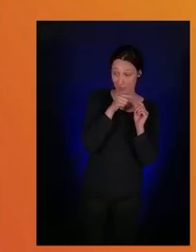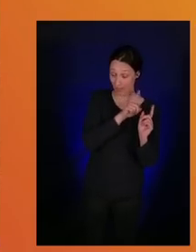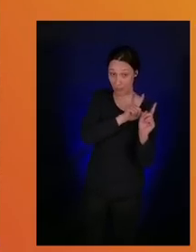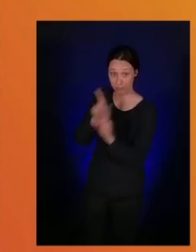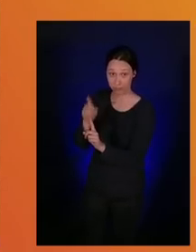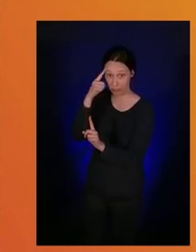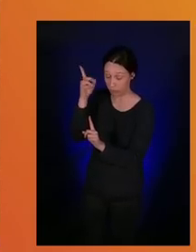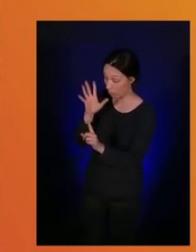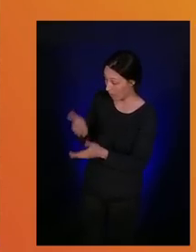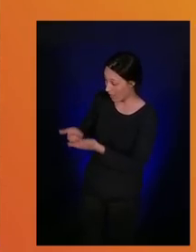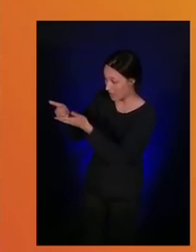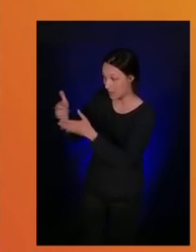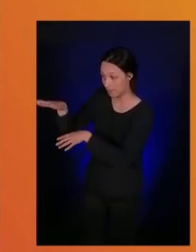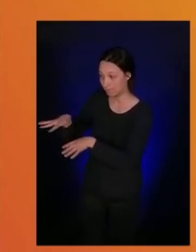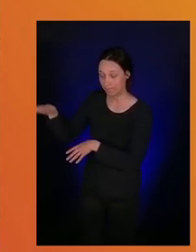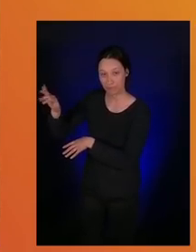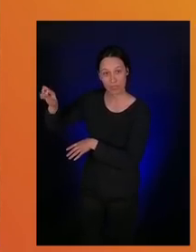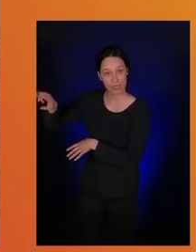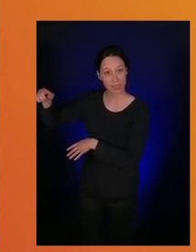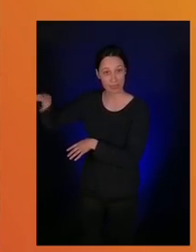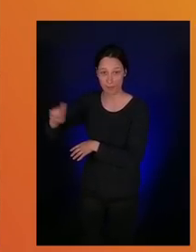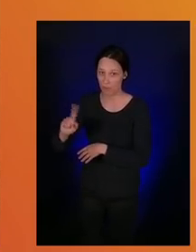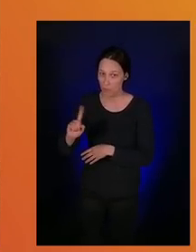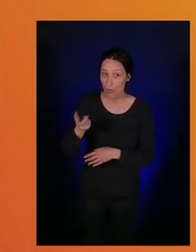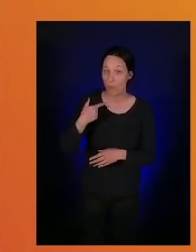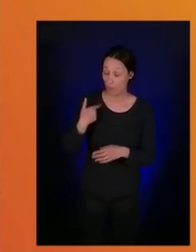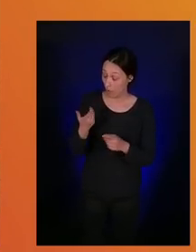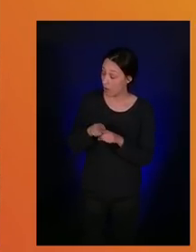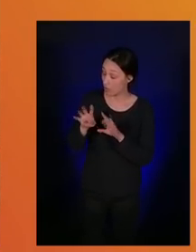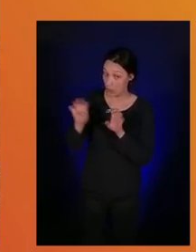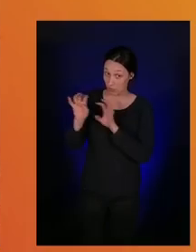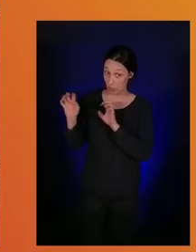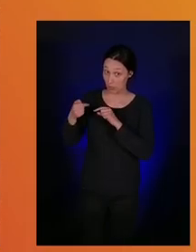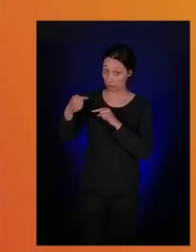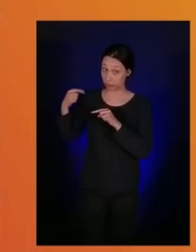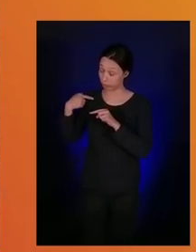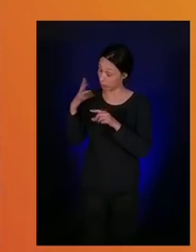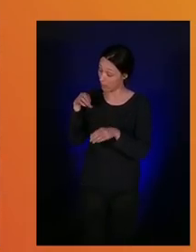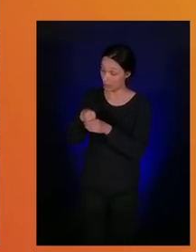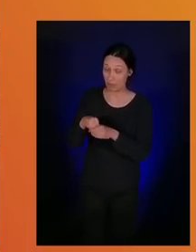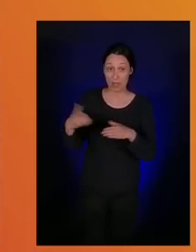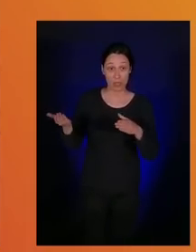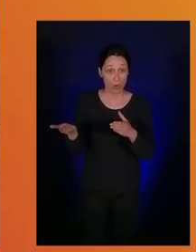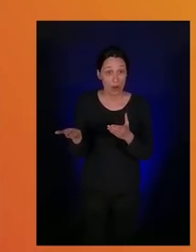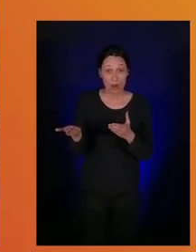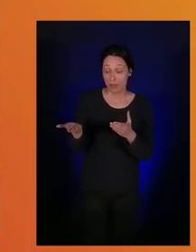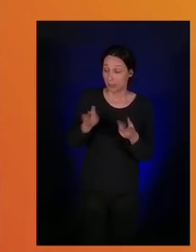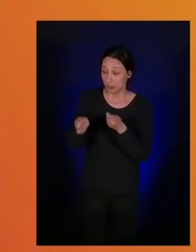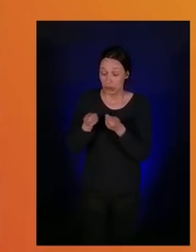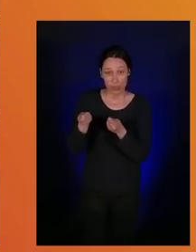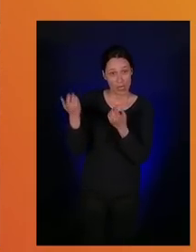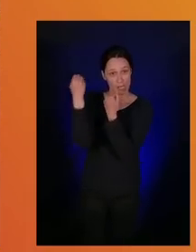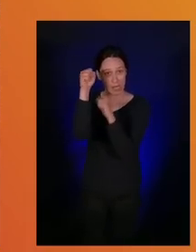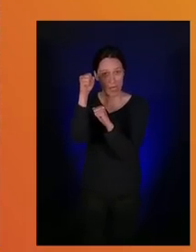j'étais également sur plusieurs piquets de grève, avec mes camarades de ma fédération, et d'autres fédérations, notamment au Tiru, sur la région parisienne, ou dans